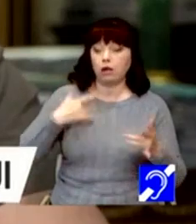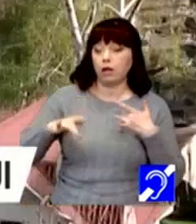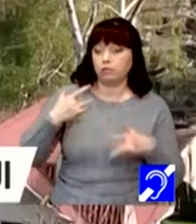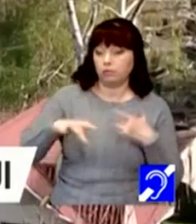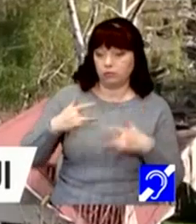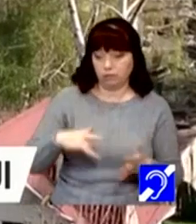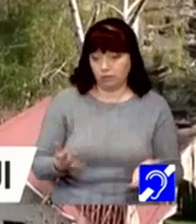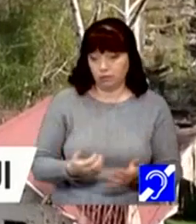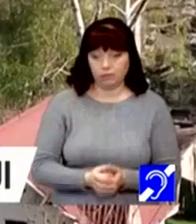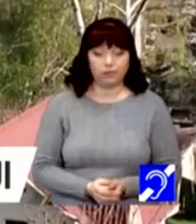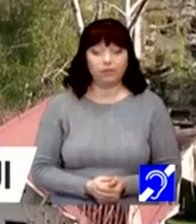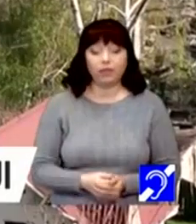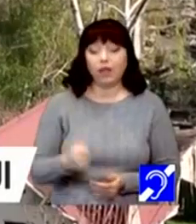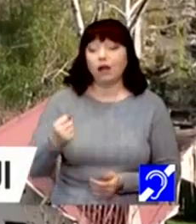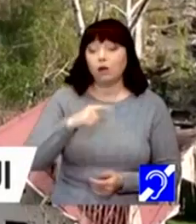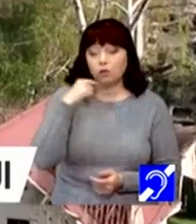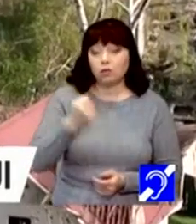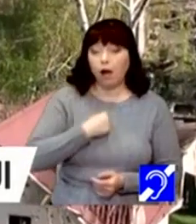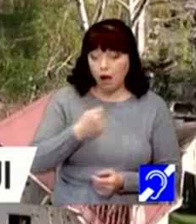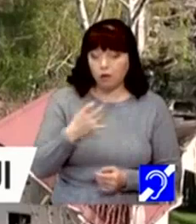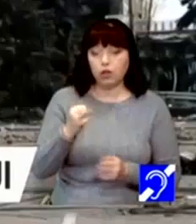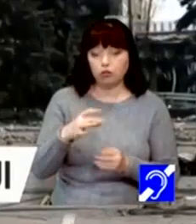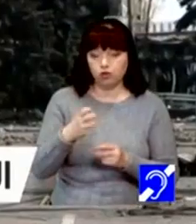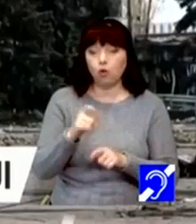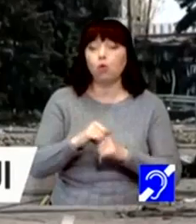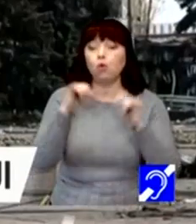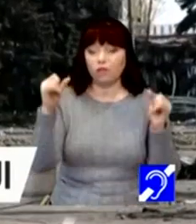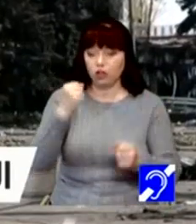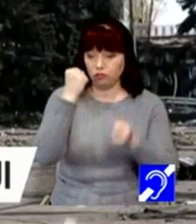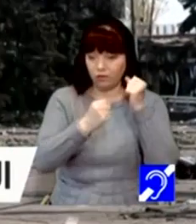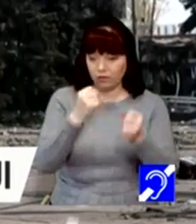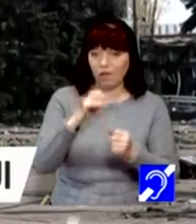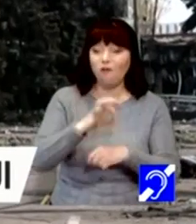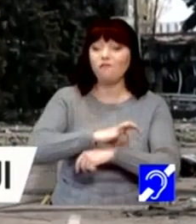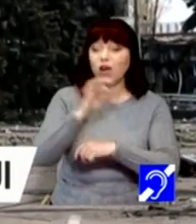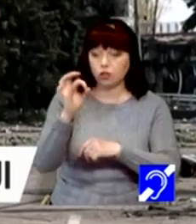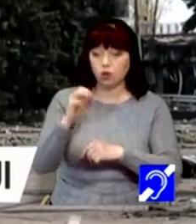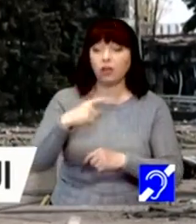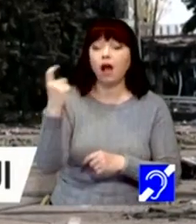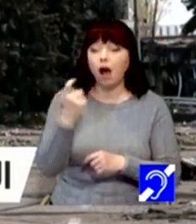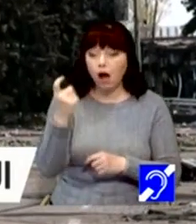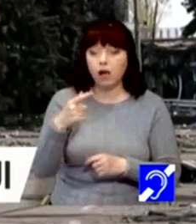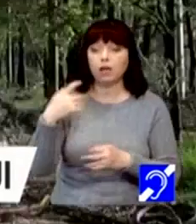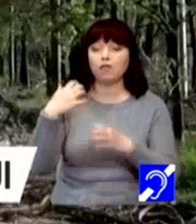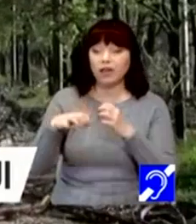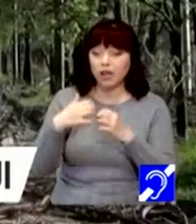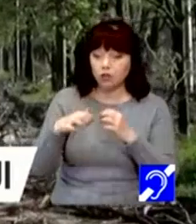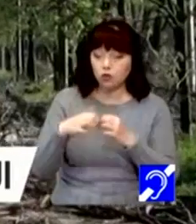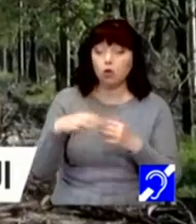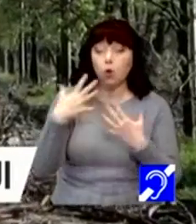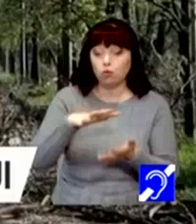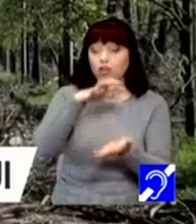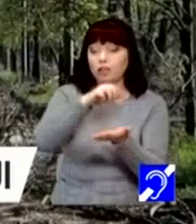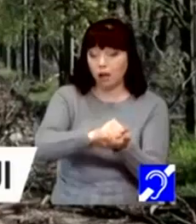ne reacția armata rusă sa intensificat ofensivă pe frontul estic al Ucrainei cu atacuri la harkov și la herson oraș de joc cu